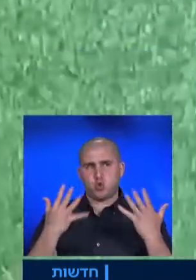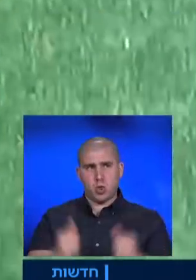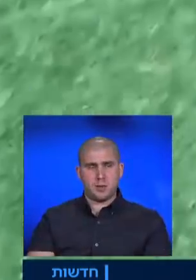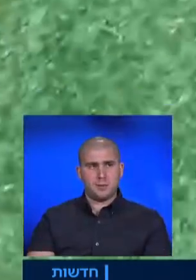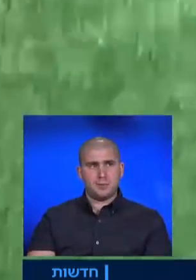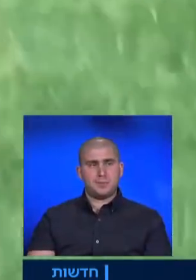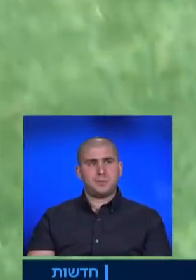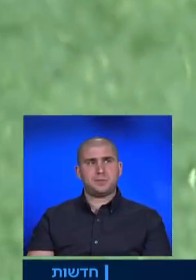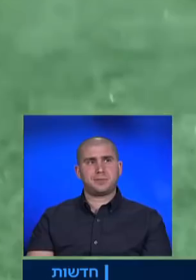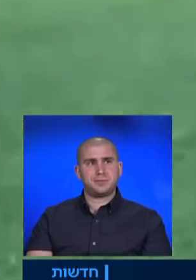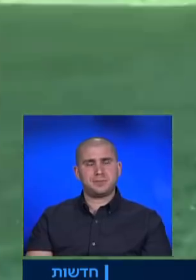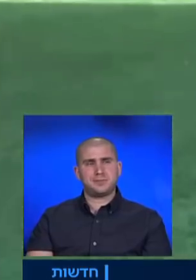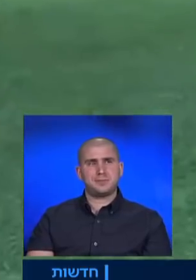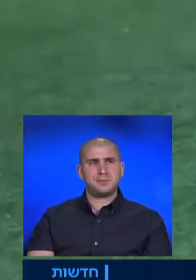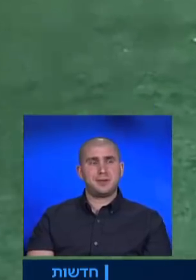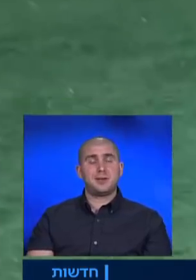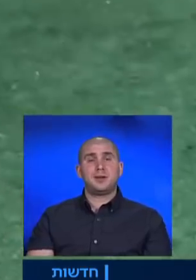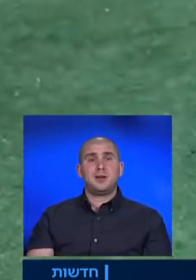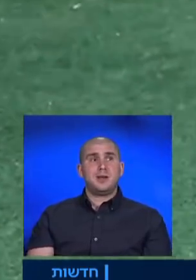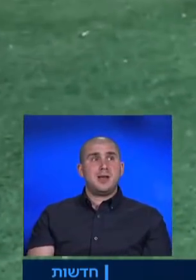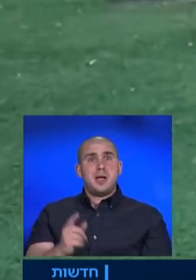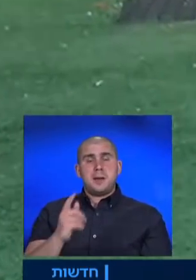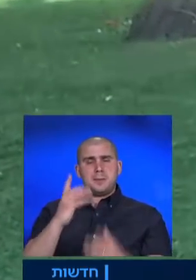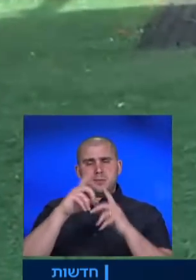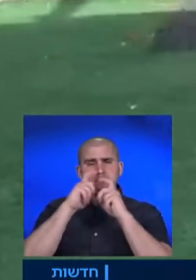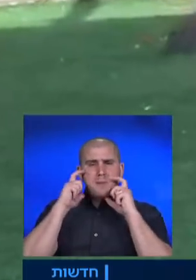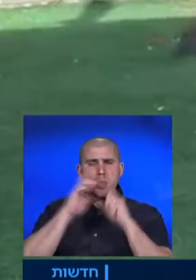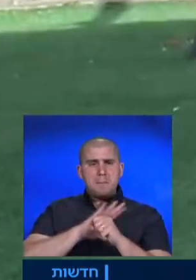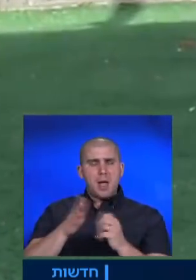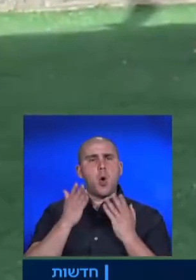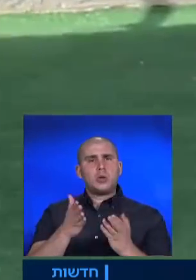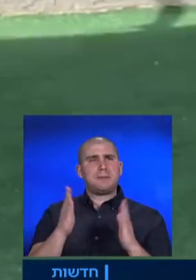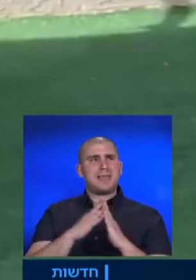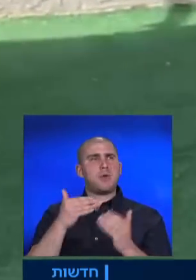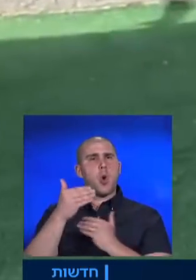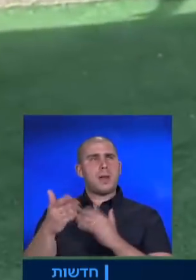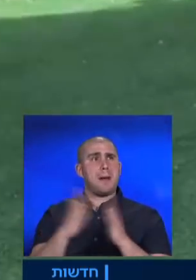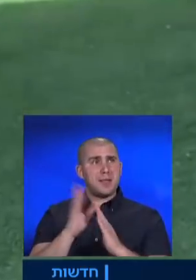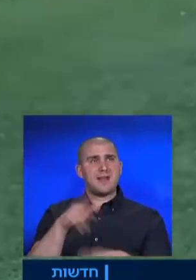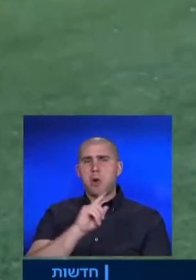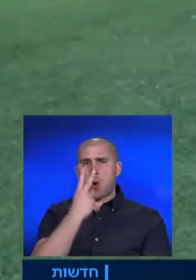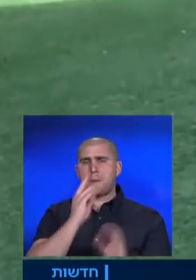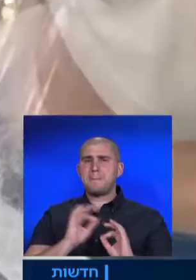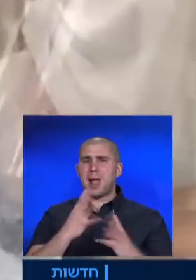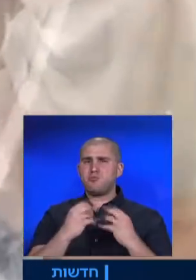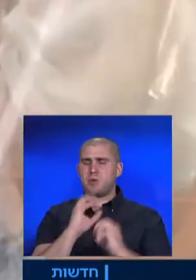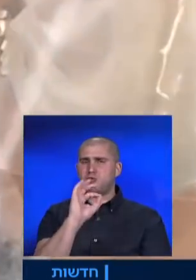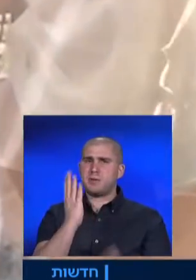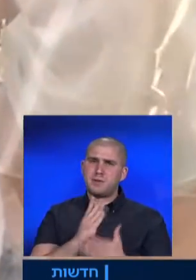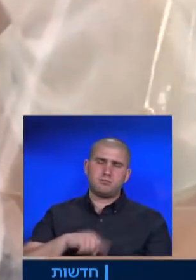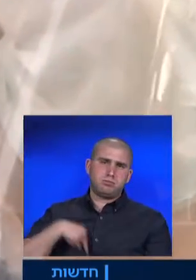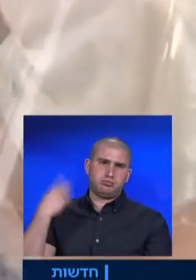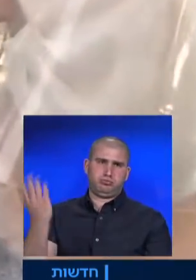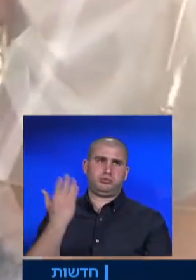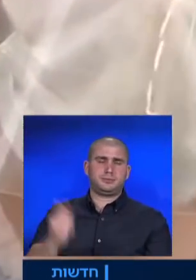טוב! במיגון מלא הם עוזרים לדיירים שרחוקים מהבית, וכעת גם לא רואים את המשפחה כבר תקופה ארוכה.